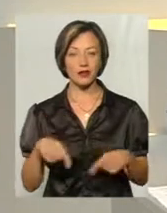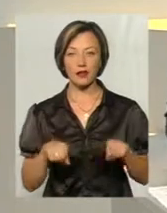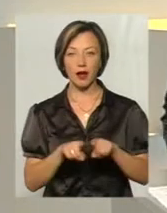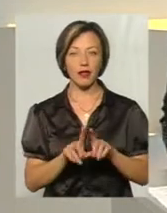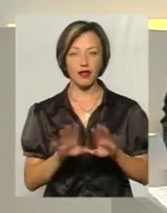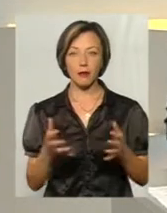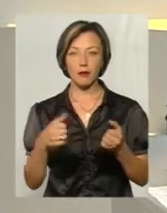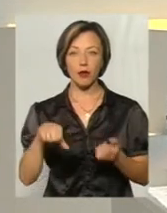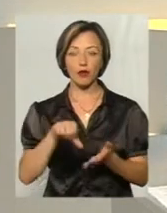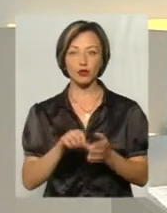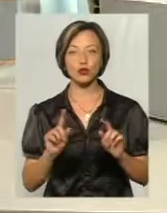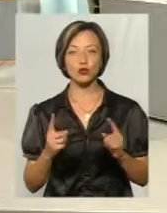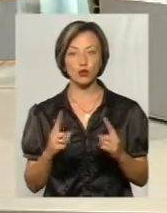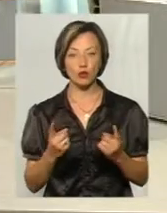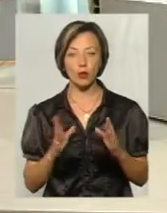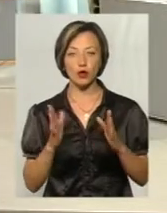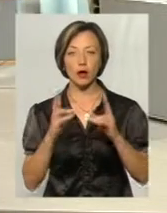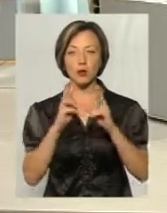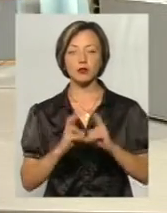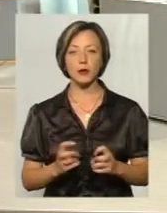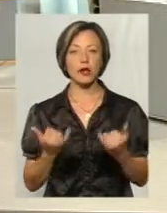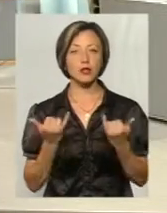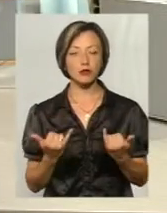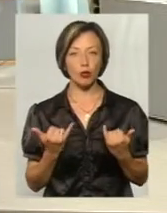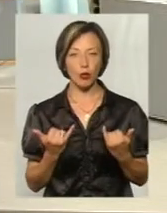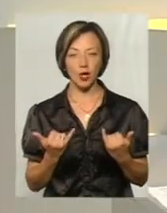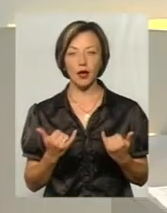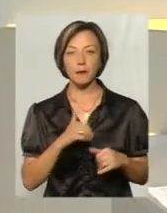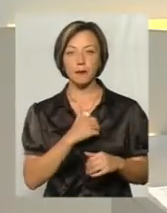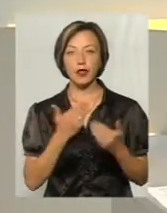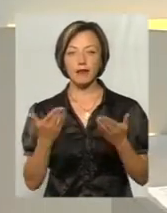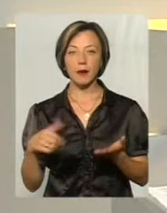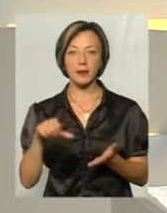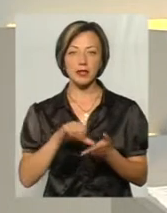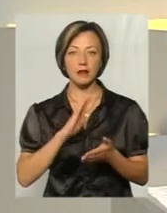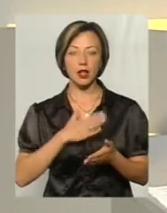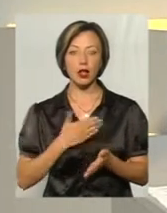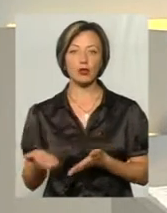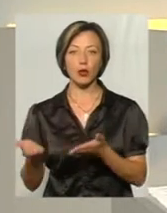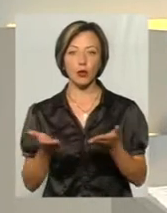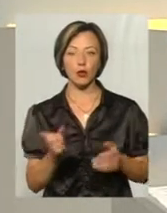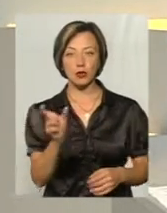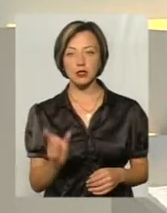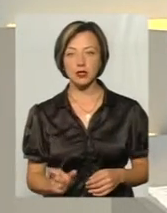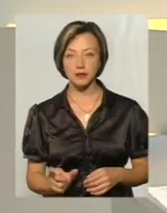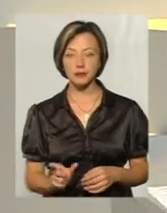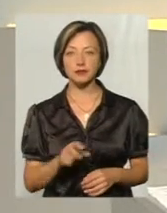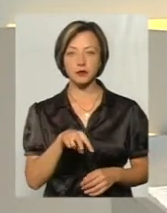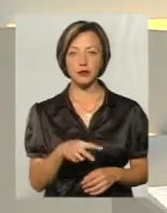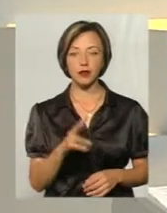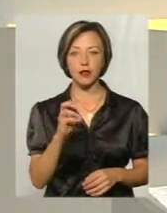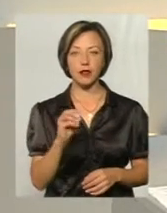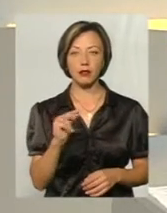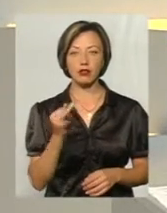не приймають участі. Чому? Будемо розбиратись сьогодні. І я хочу вам представити нашого гостя. Сьогодні у нашій студії Леонід